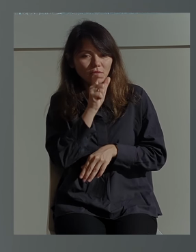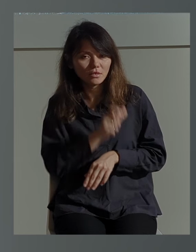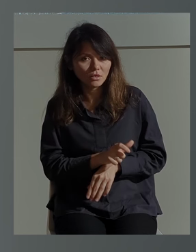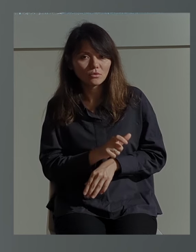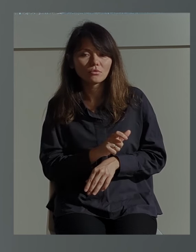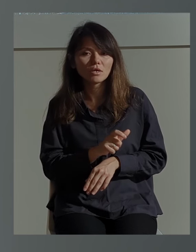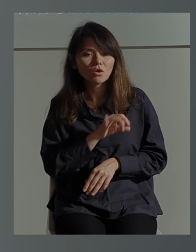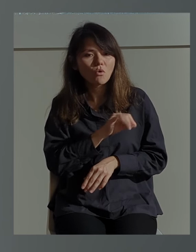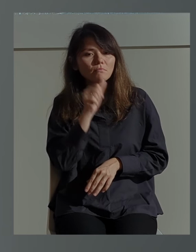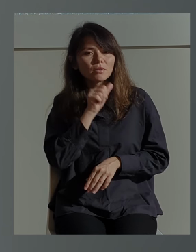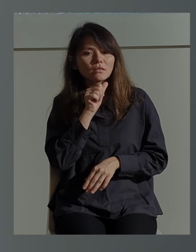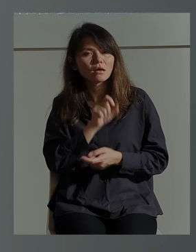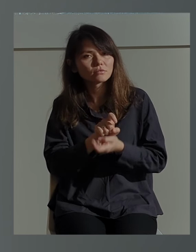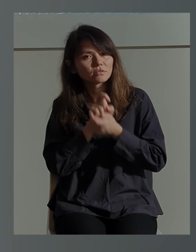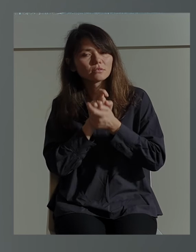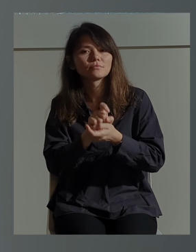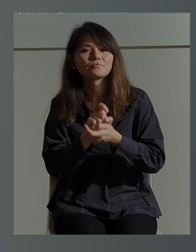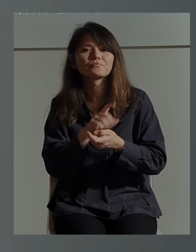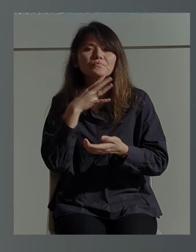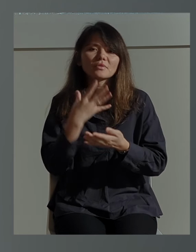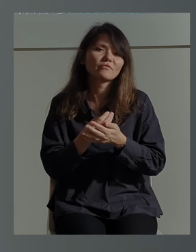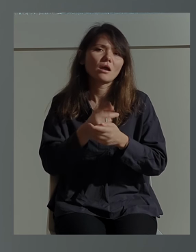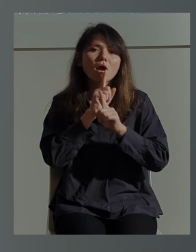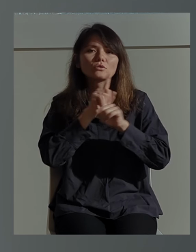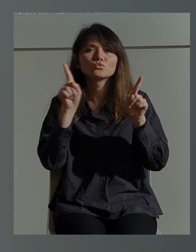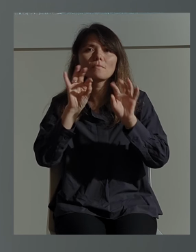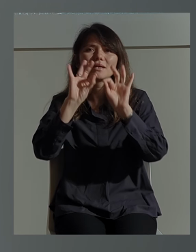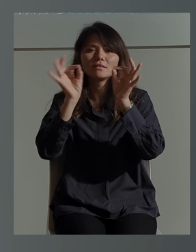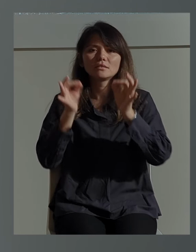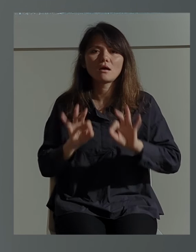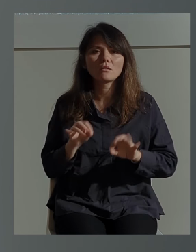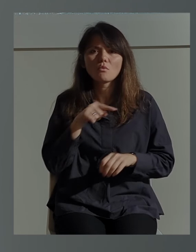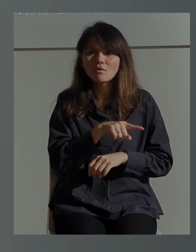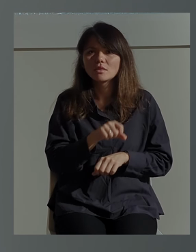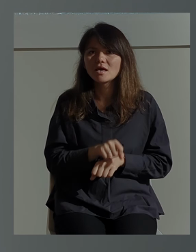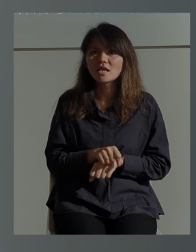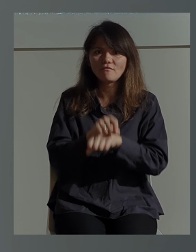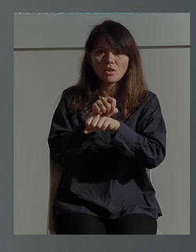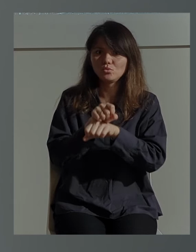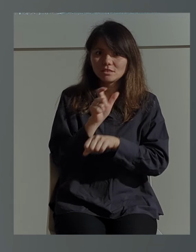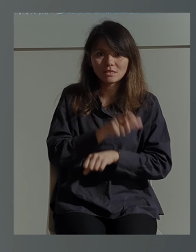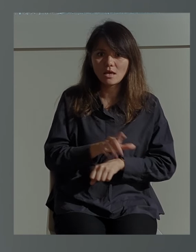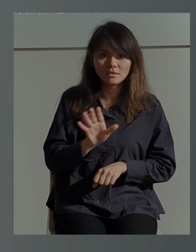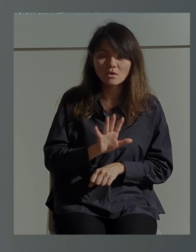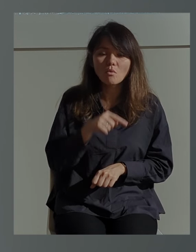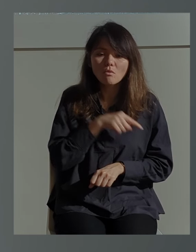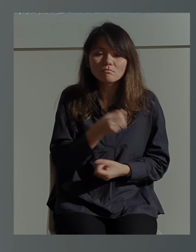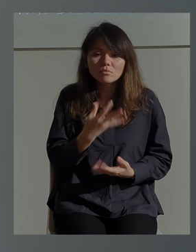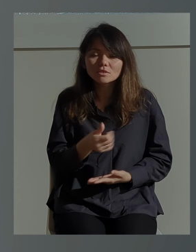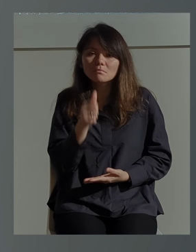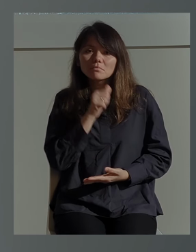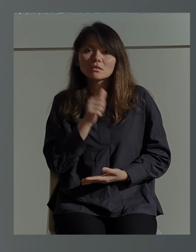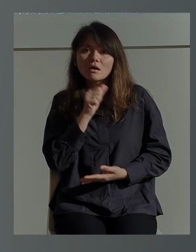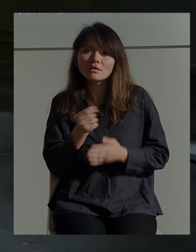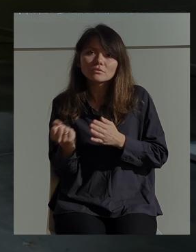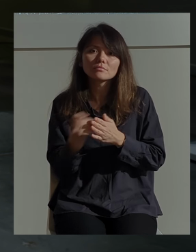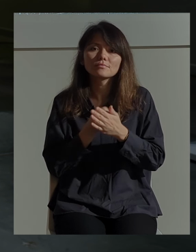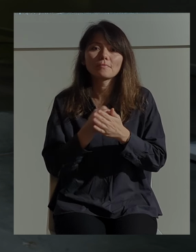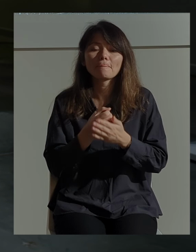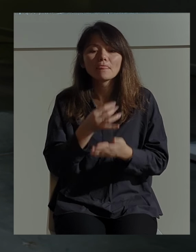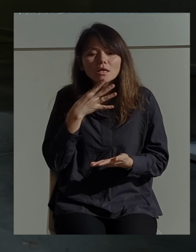отстаивать даже не какие-то свои особые идеалы он не революционер в этом смысле он пытается отстаивать всего